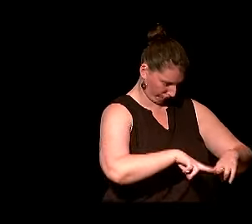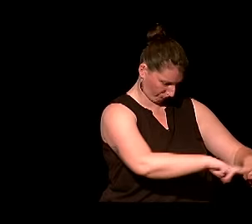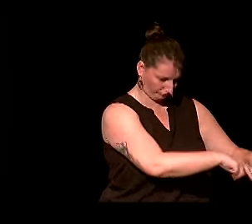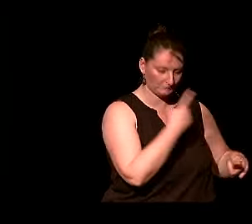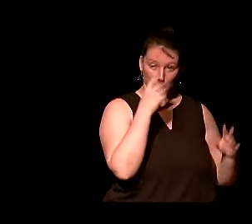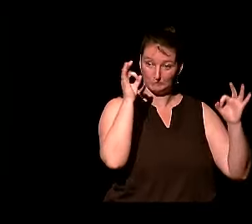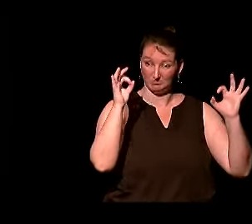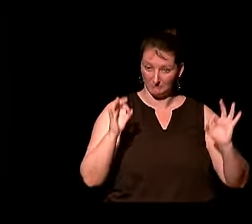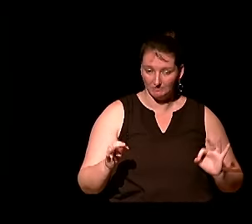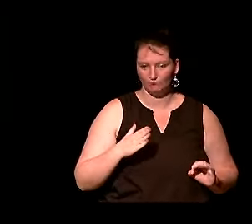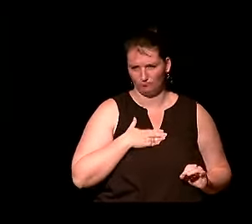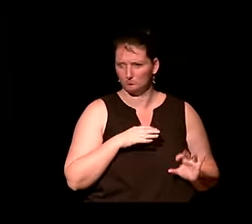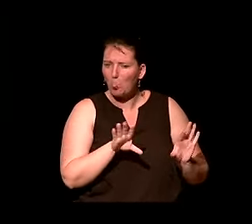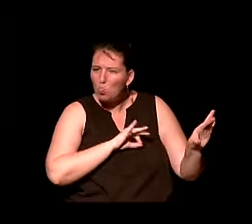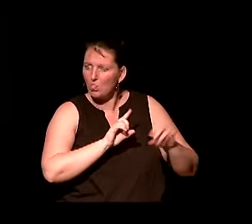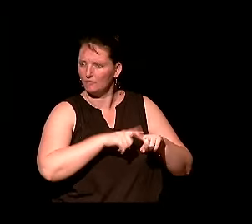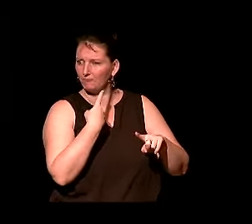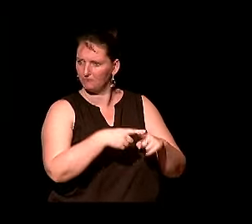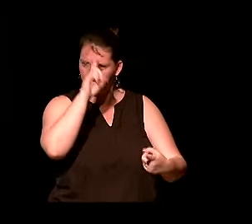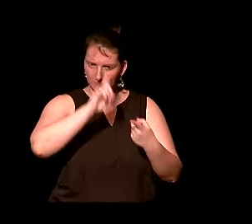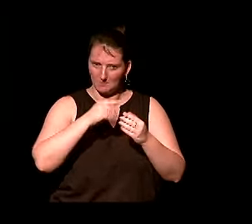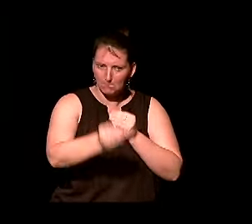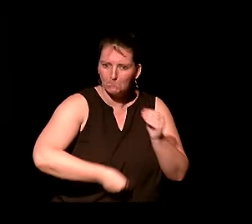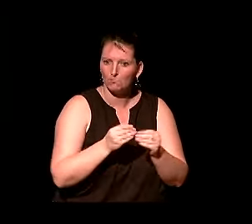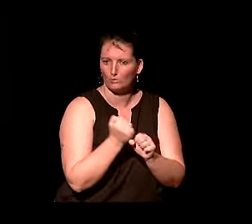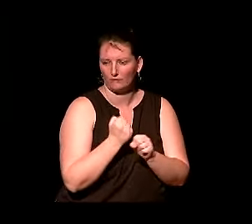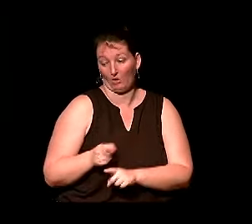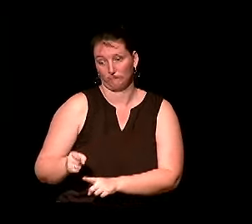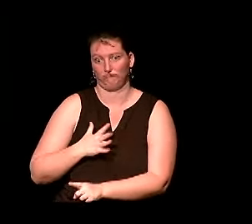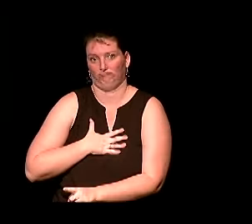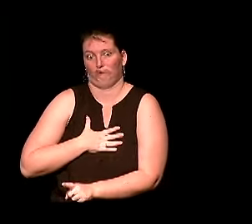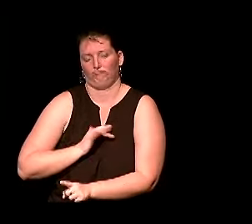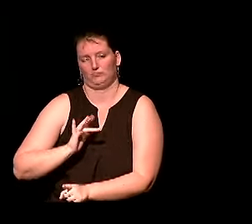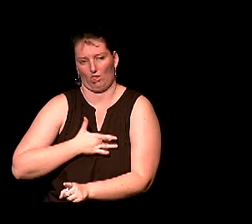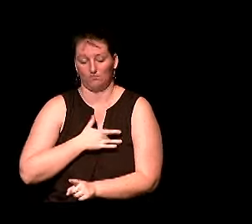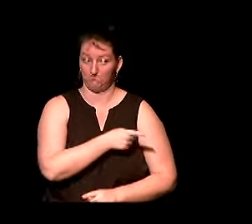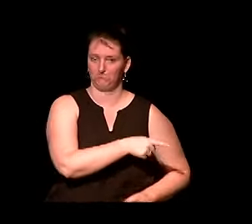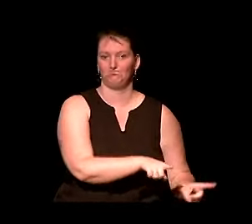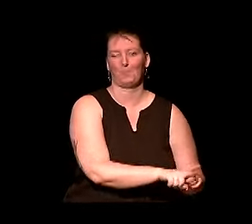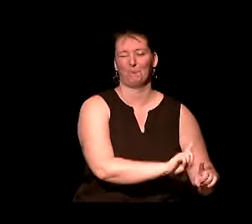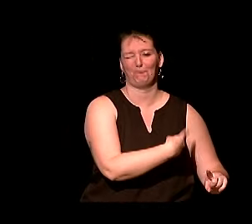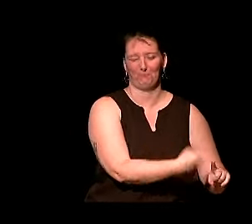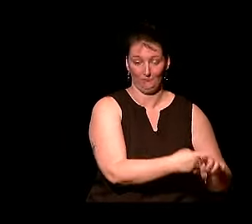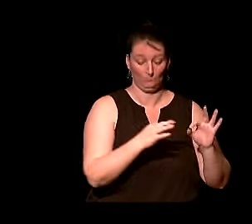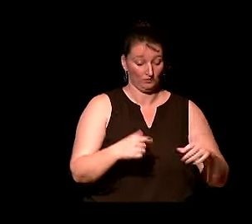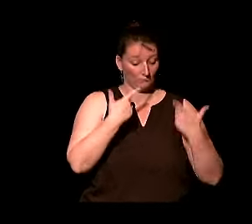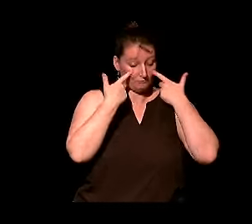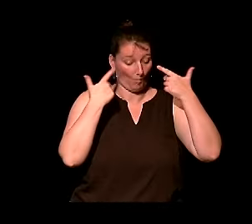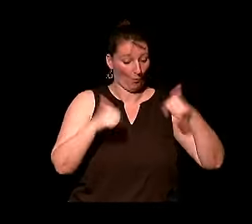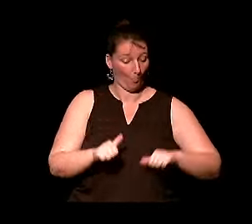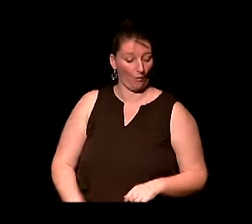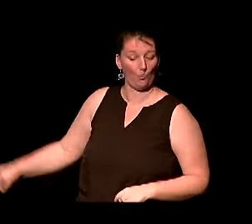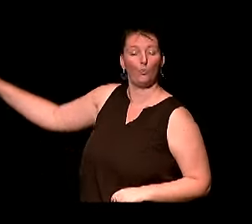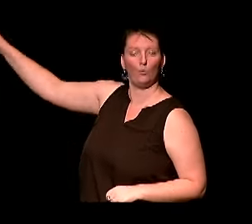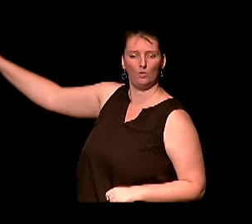qui traitent du monde du travail aussi, qui tenait à cœur à Caillebotte. Et on voit ici donc une même